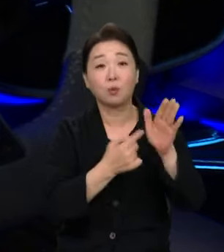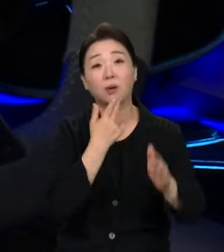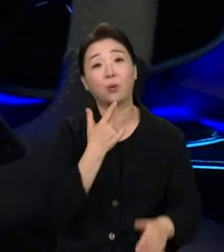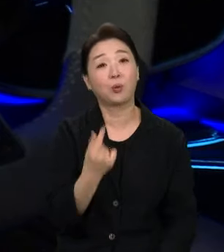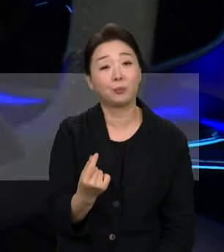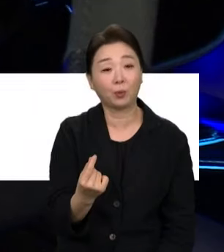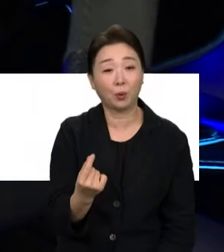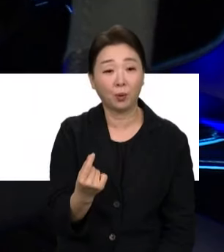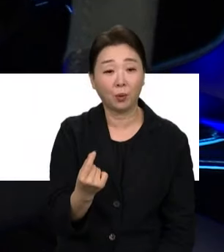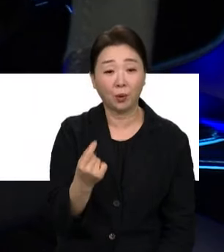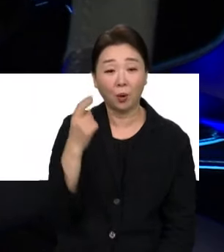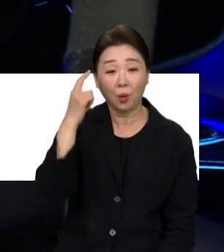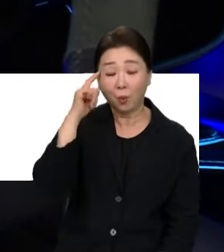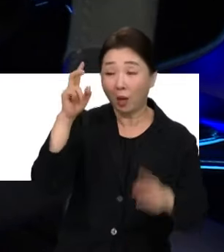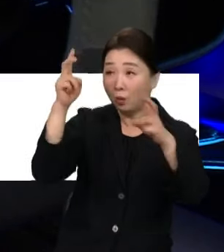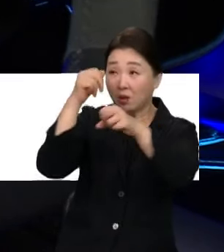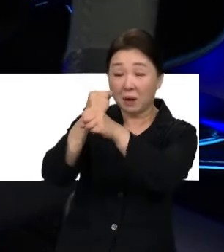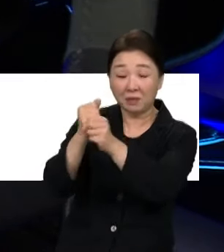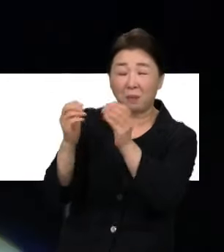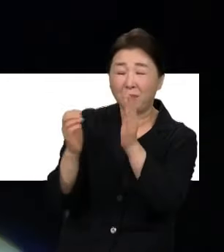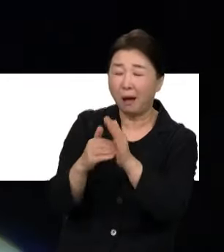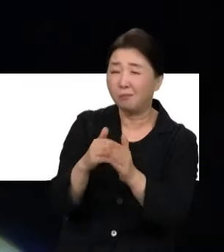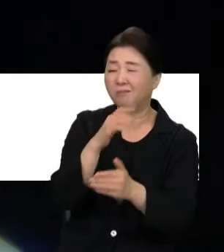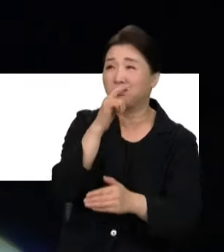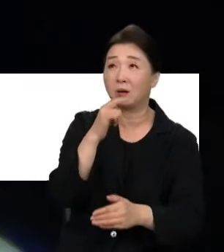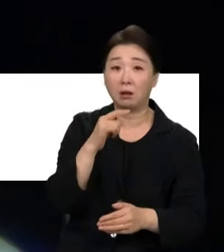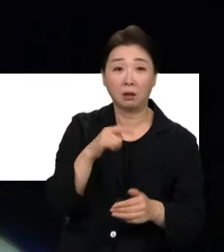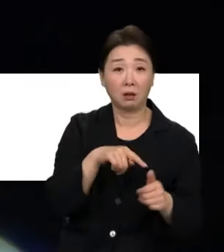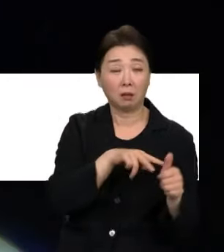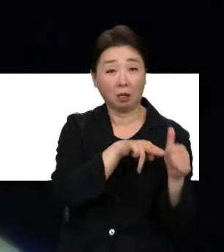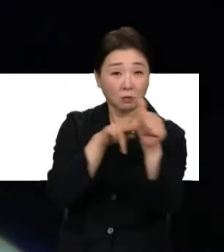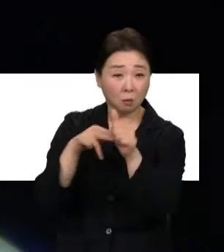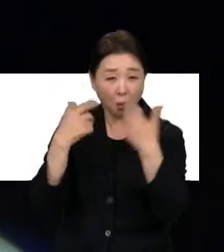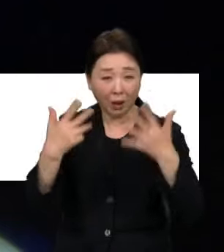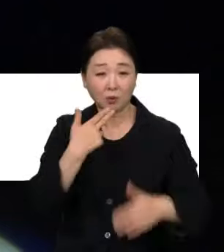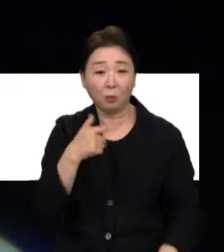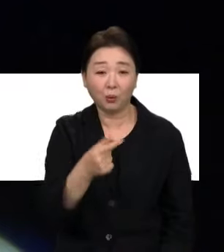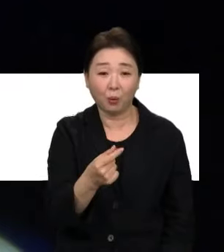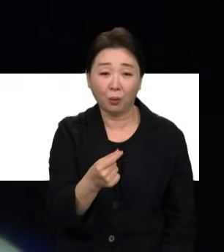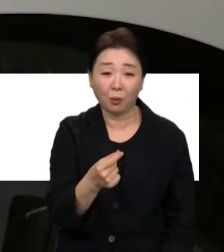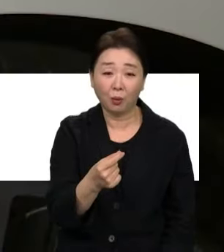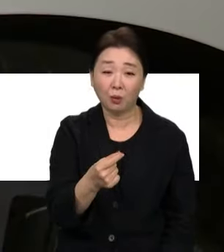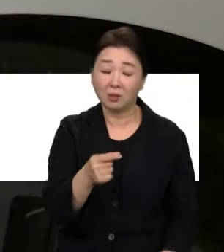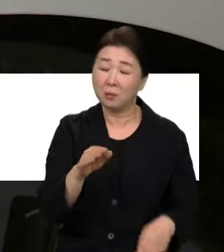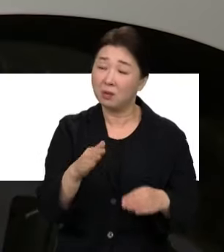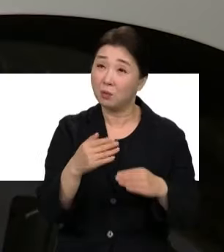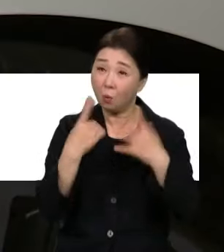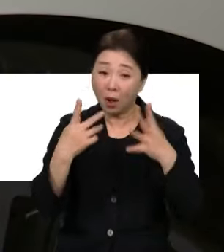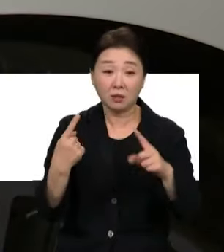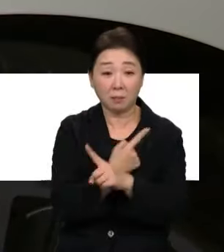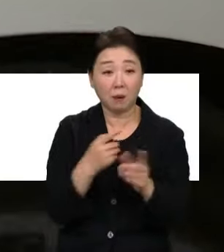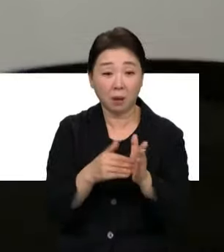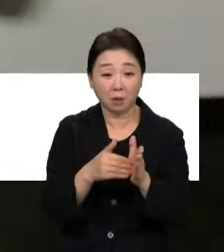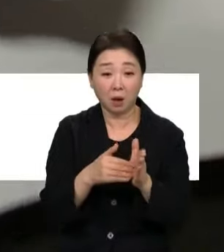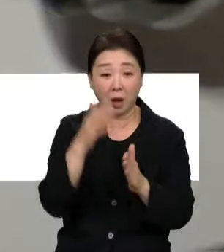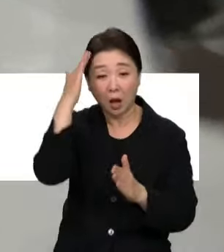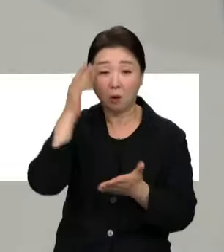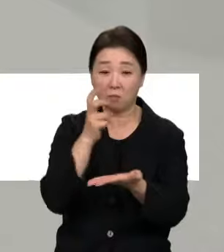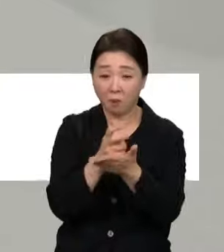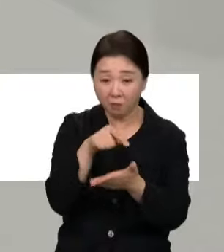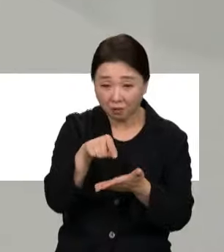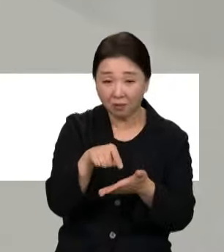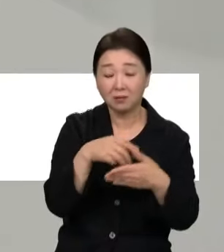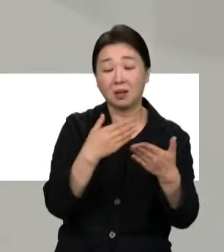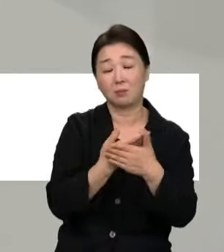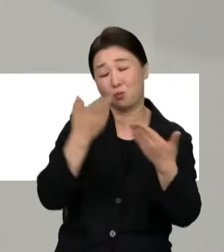그래서 제조사들이 더 이런 거에서 미온적으로 대체를 하자. 네, 이건 좀 우리나라 법적이나 이런 거에서